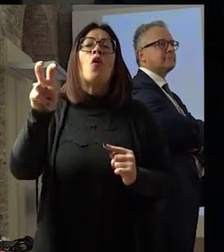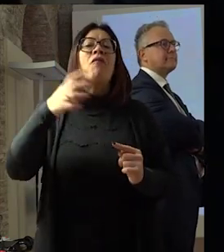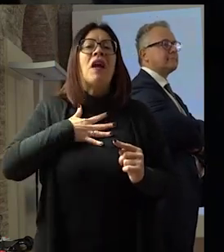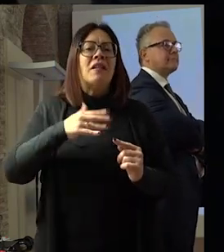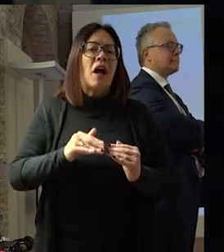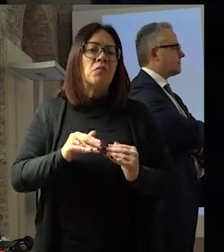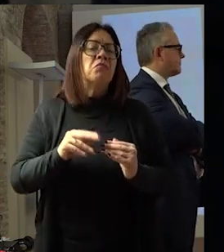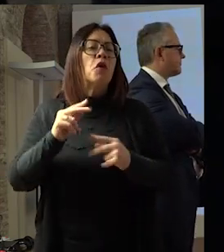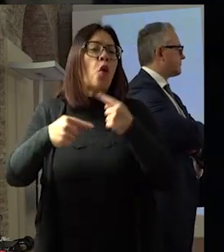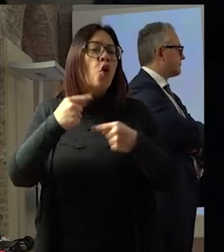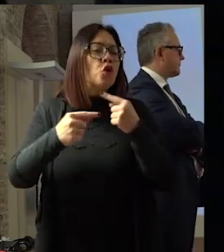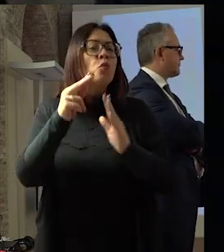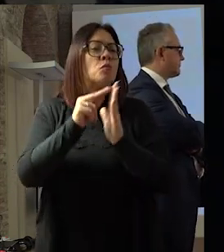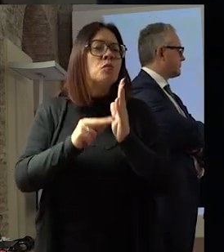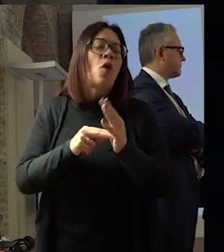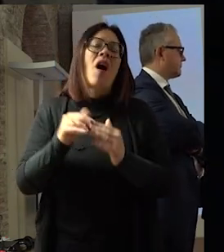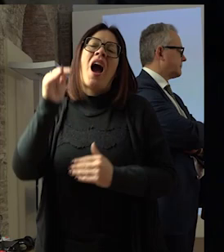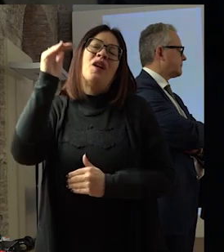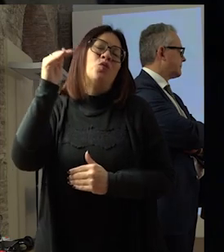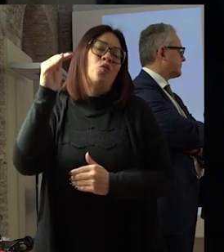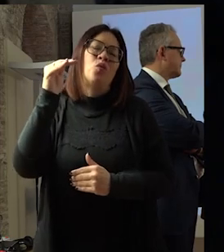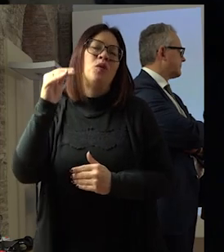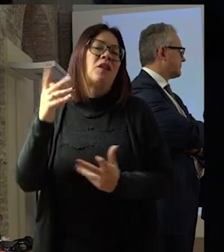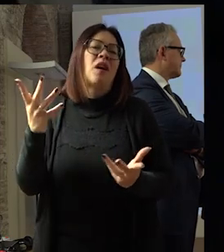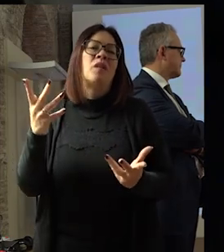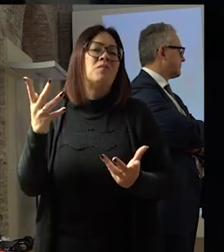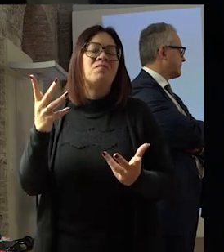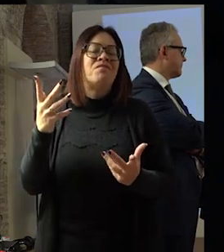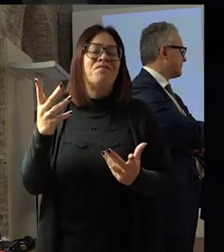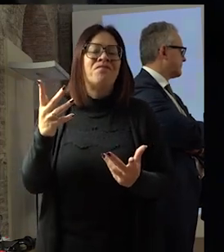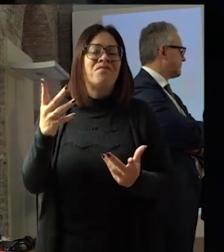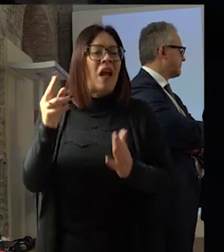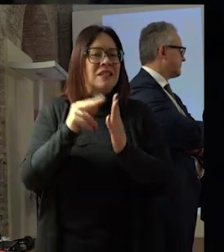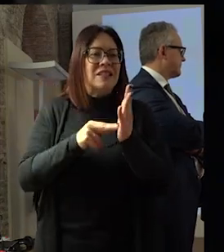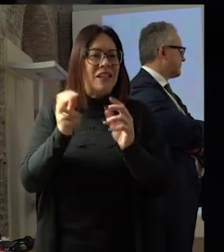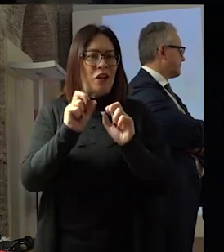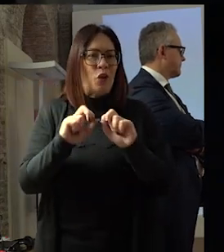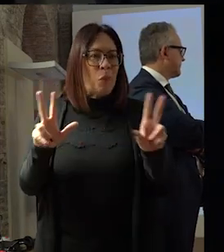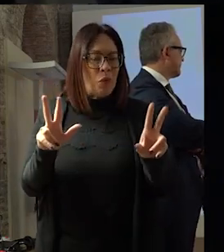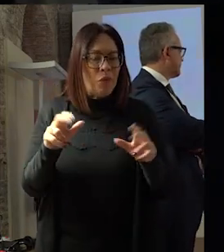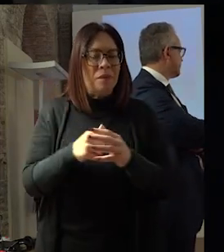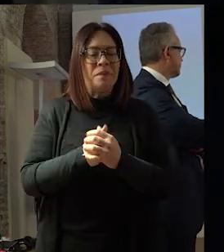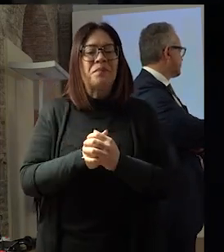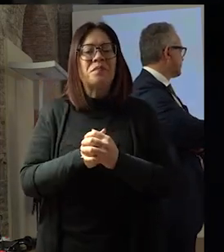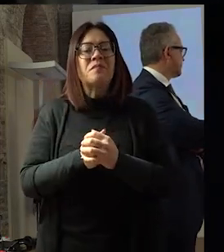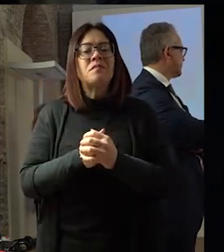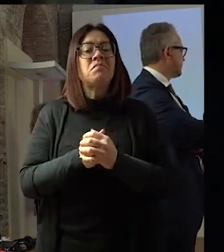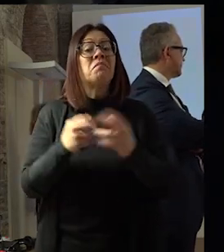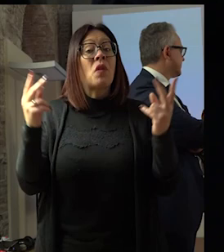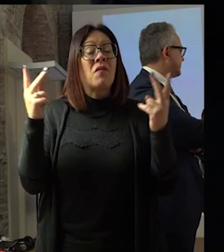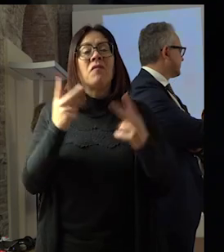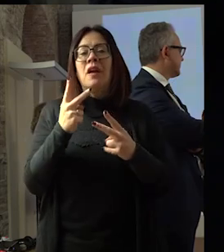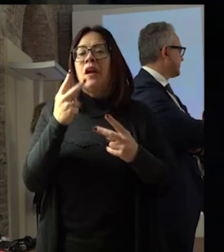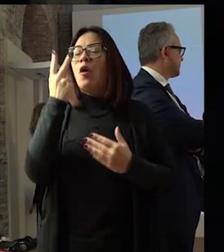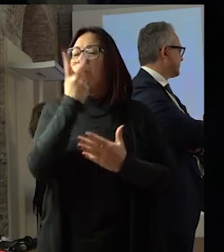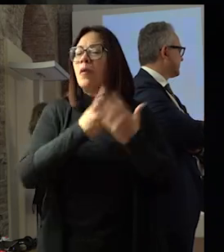adulta mi ha tolto questo stupore con cui riuscivo a guardare la vita. Però ho provato sempre,